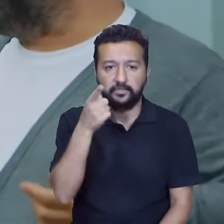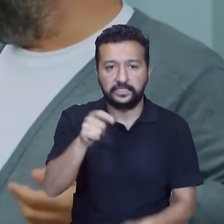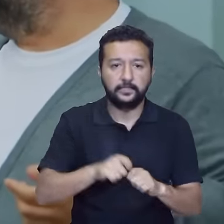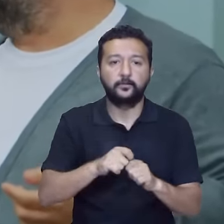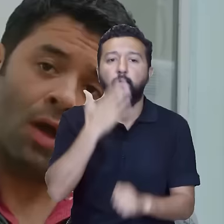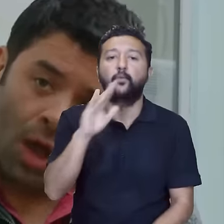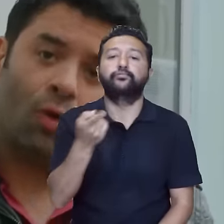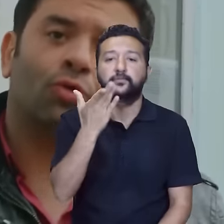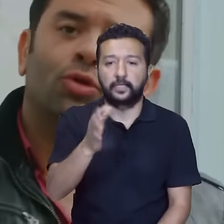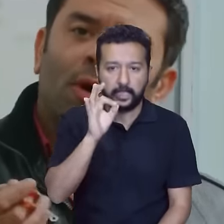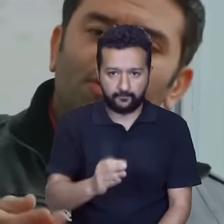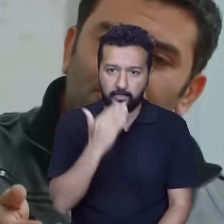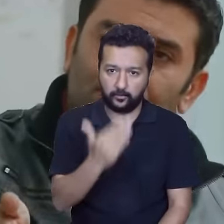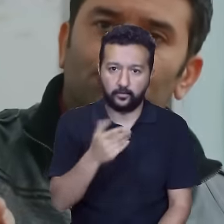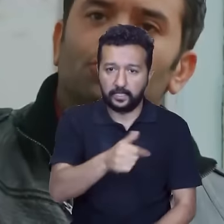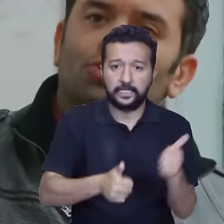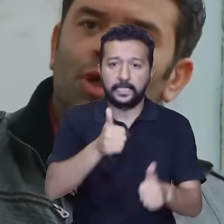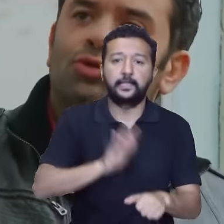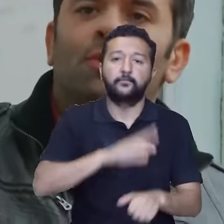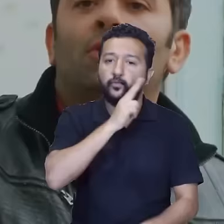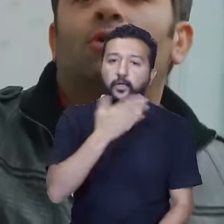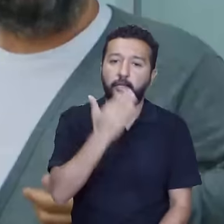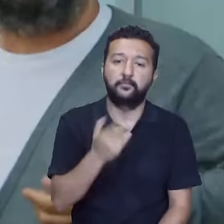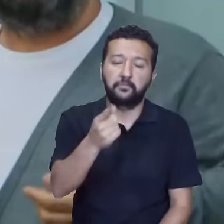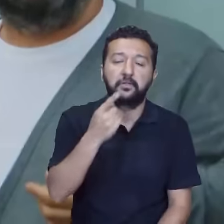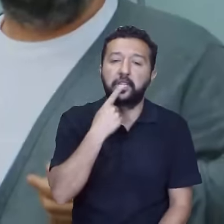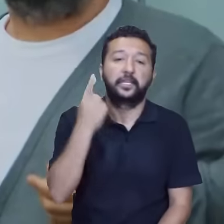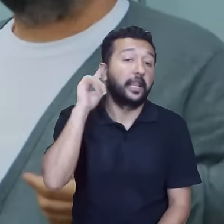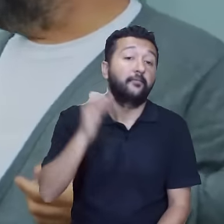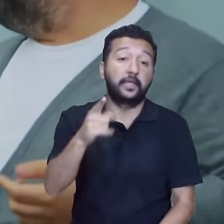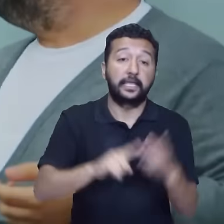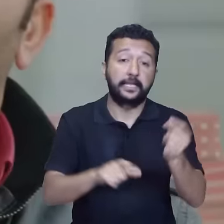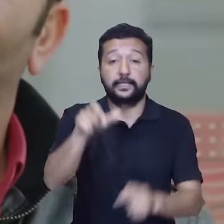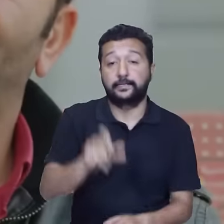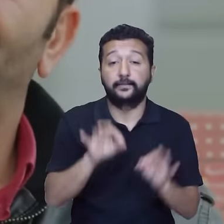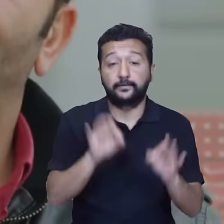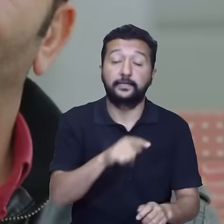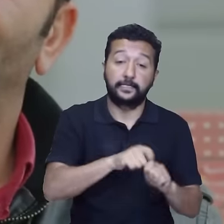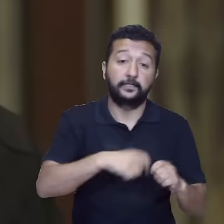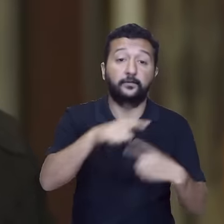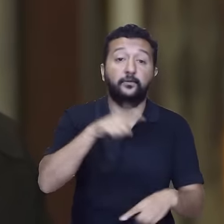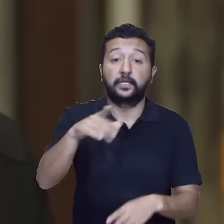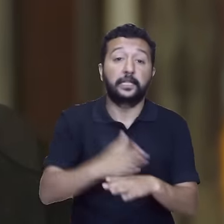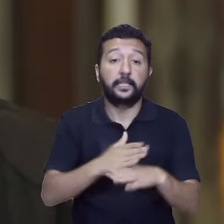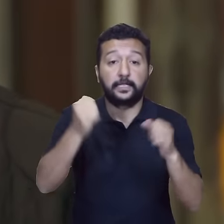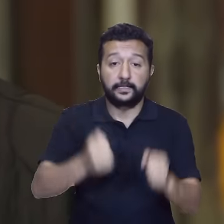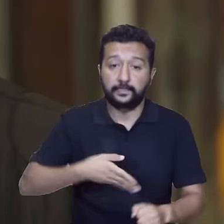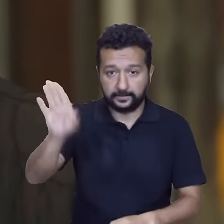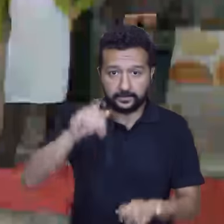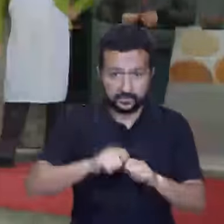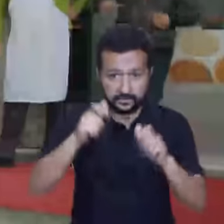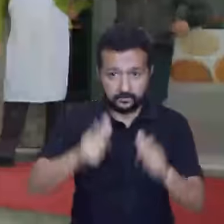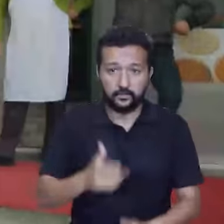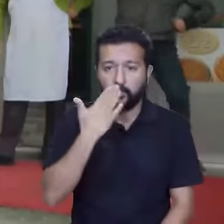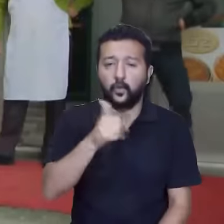sizin işiniz gücünüz yok mu? Ha onu diyorum abi, yarıştırmayın çocukları. Günah diyorum ama yok, kime diyor ya? Yani? İlyas birader hadi diyelim onların işi gücü yok. Sen niye buradasın? Gitsene